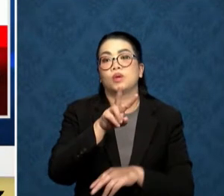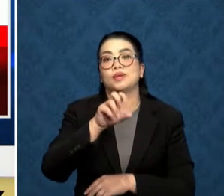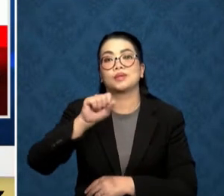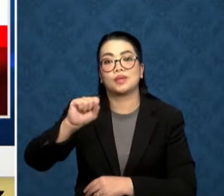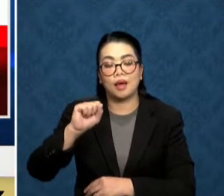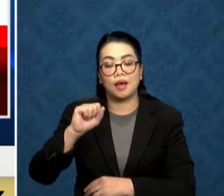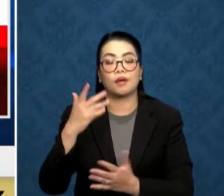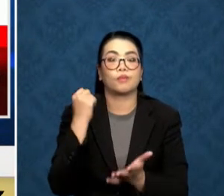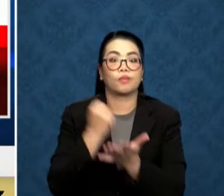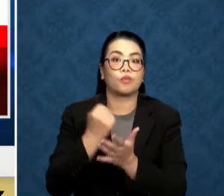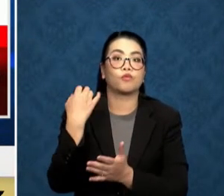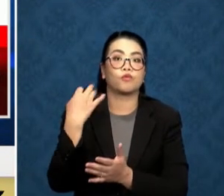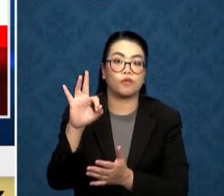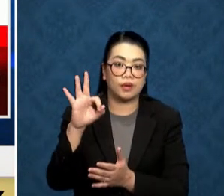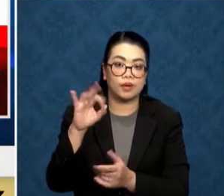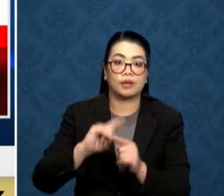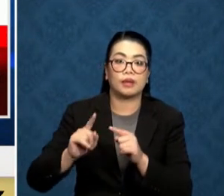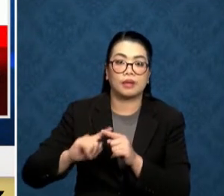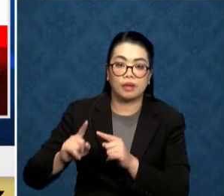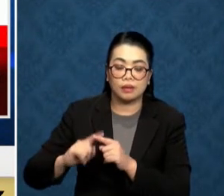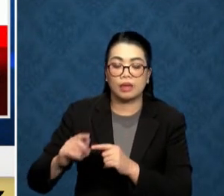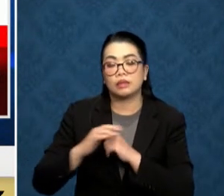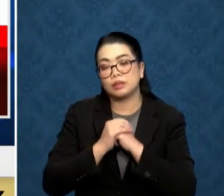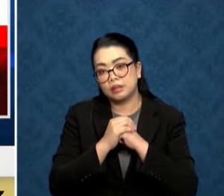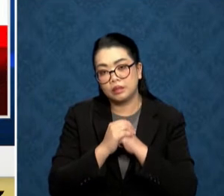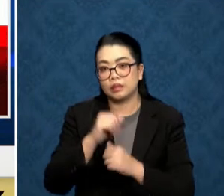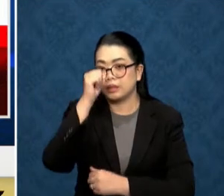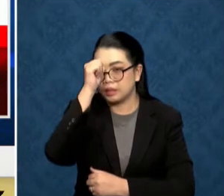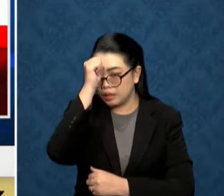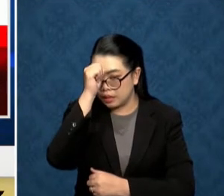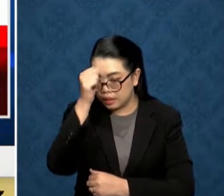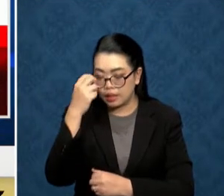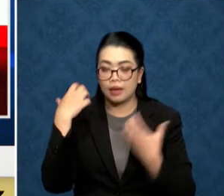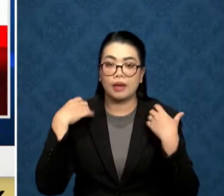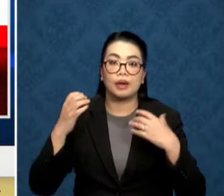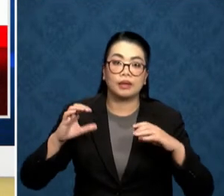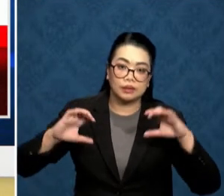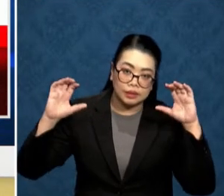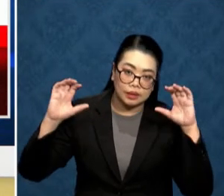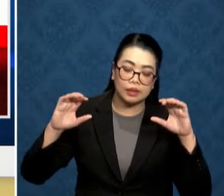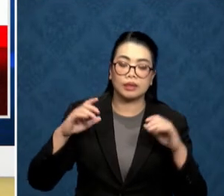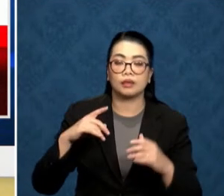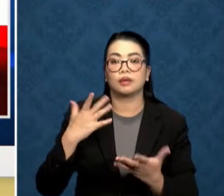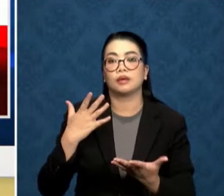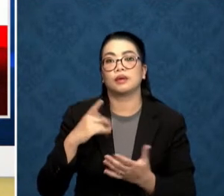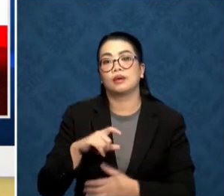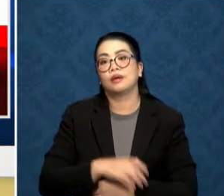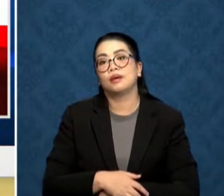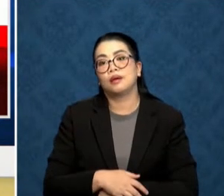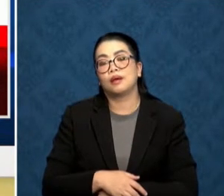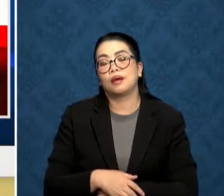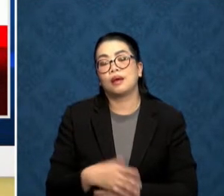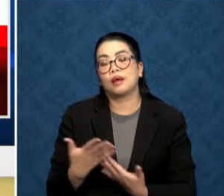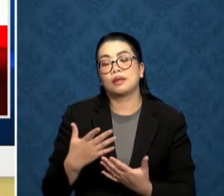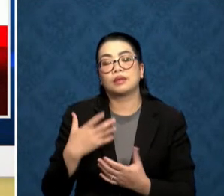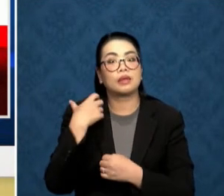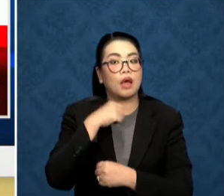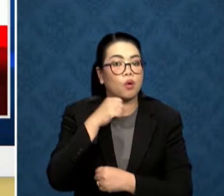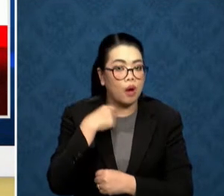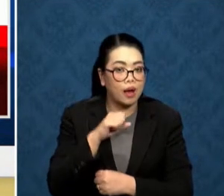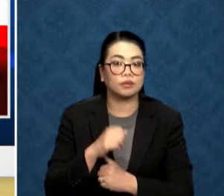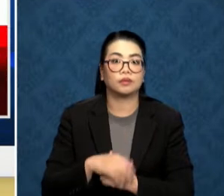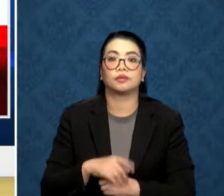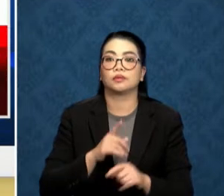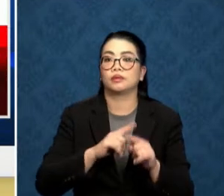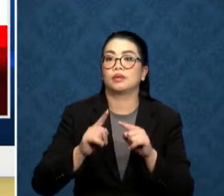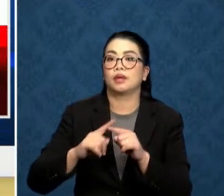ี่รฐบาไปเจรจามาวนเป็ีน อินเดีย รัดเซคานซัธานไต้หวนนะครับแล้วผมเชื่อว่ายัมอีก